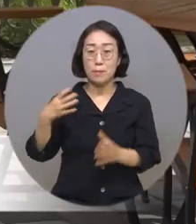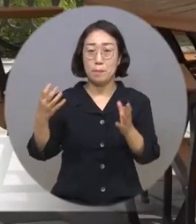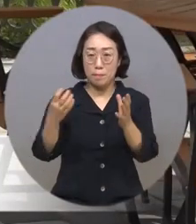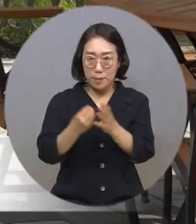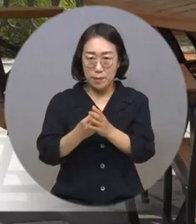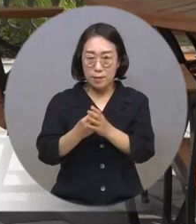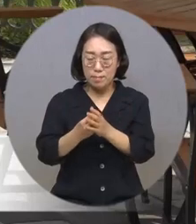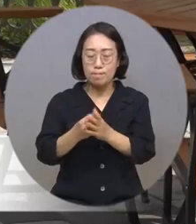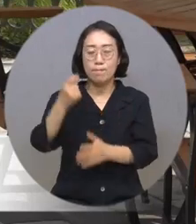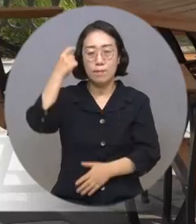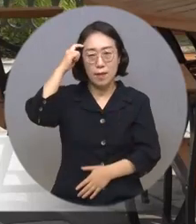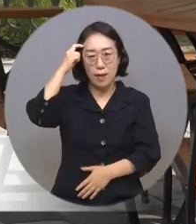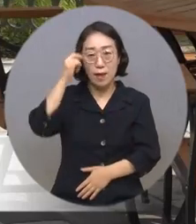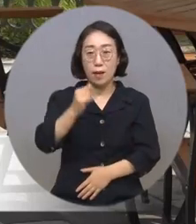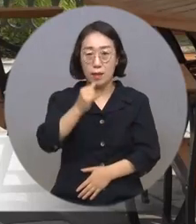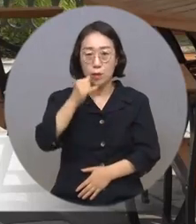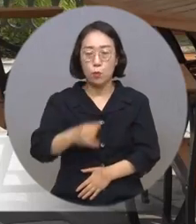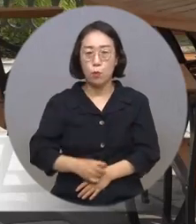갖고 있었고요.